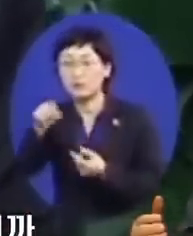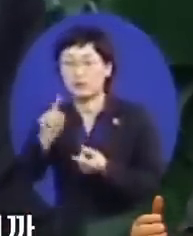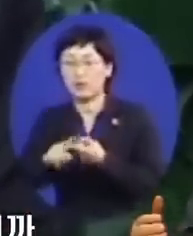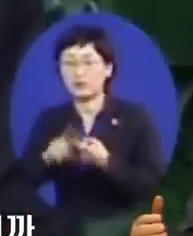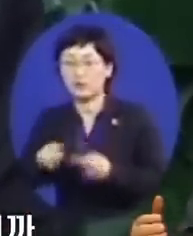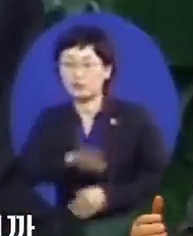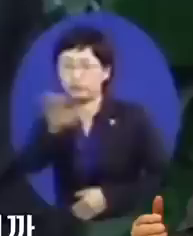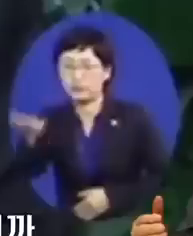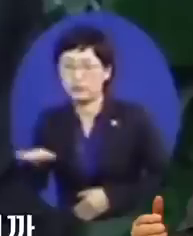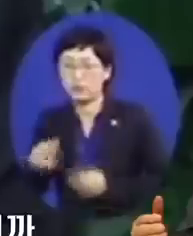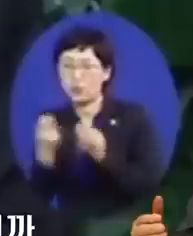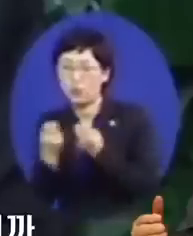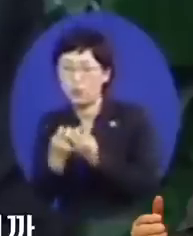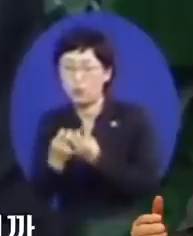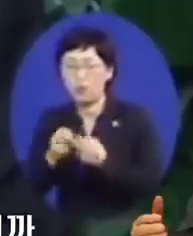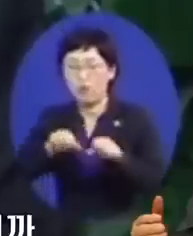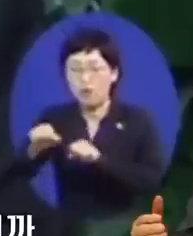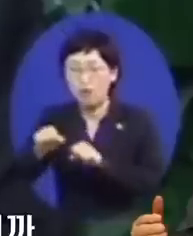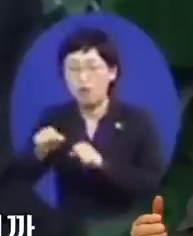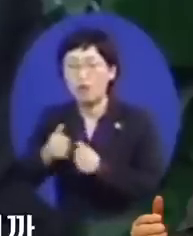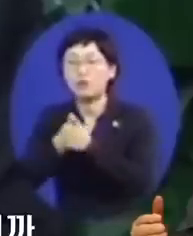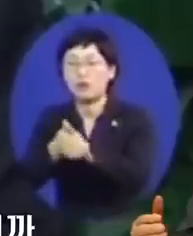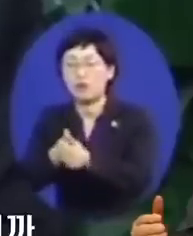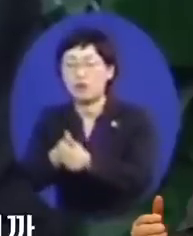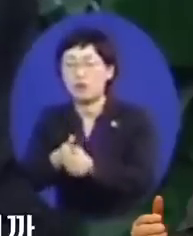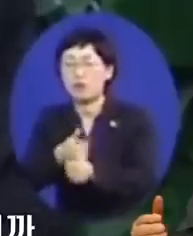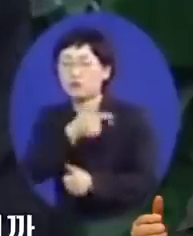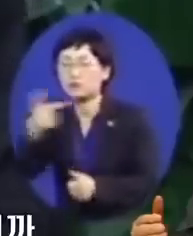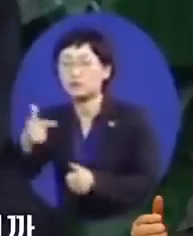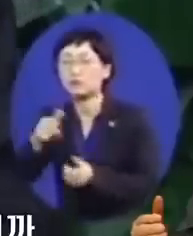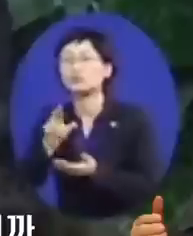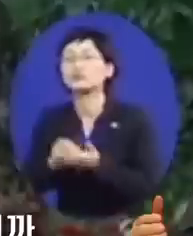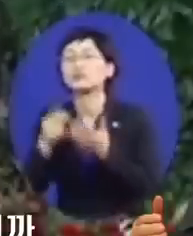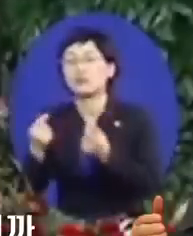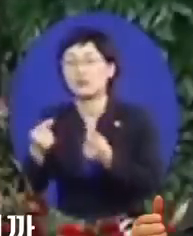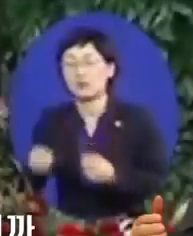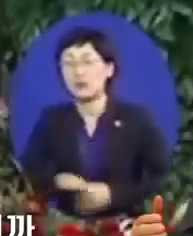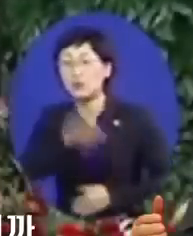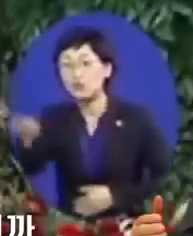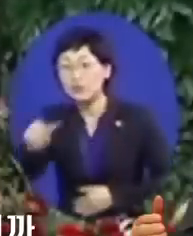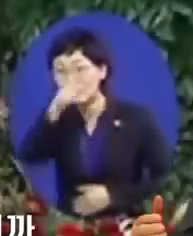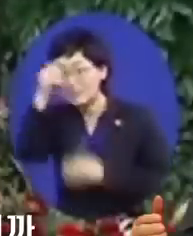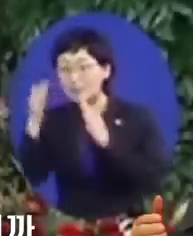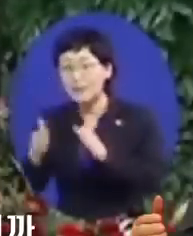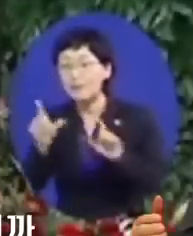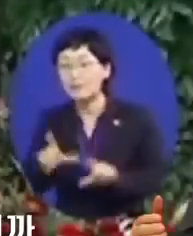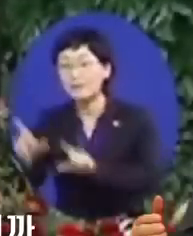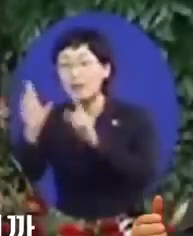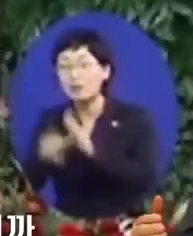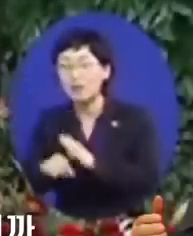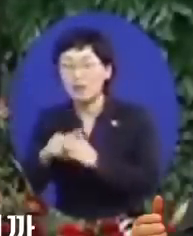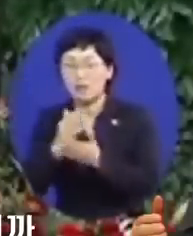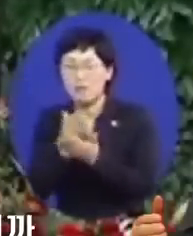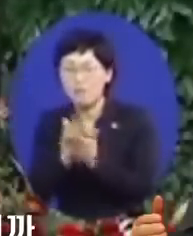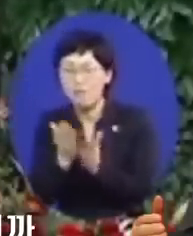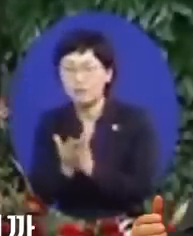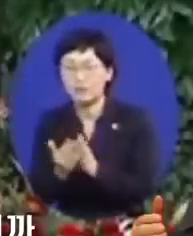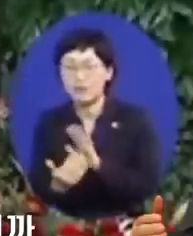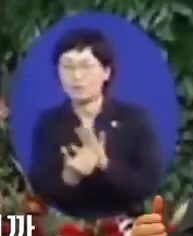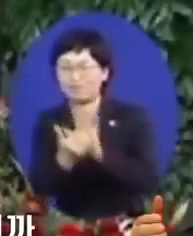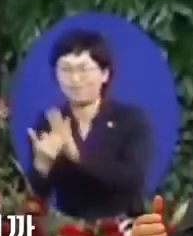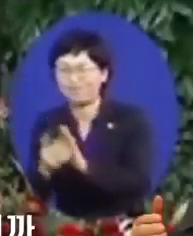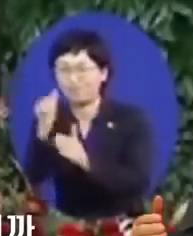우리 태도가 굉장히 문제라는 것입니다. 우리는 인생을 살면서 여러 가지 진퇴유혹에 빠질 때가